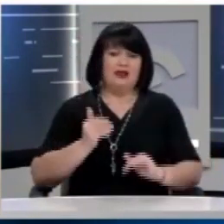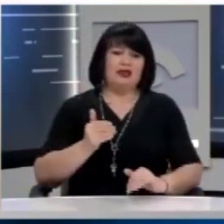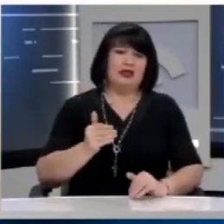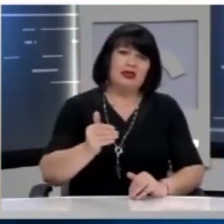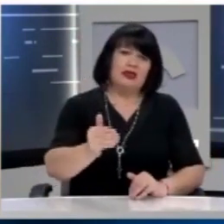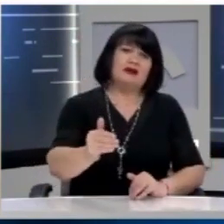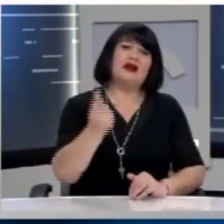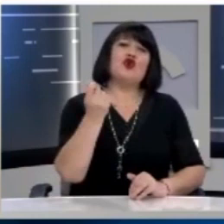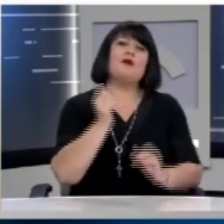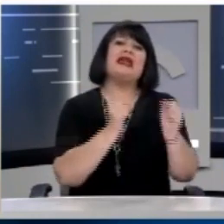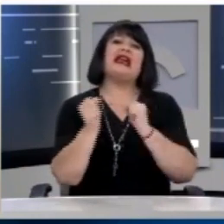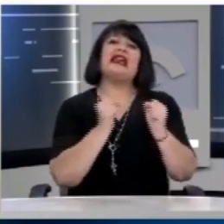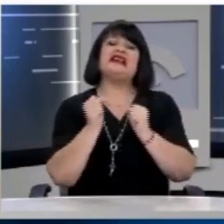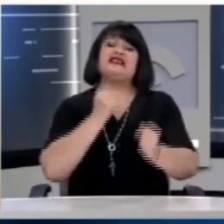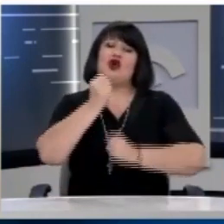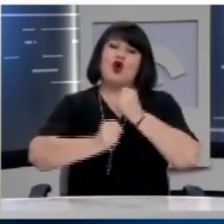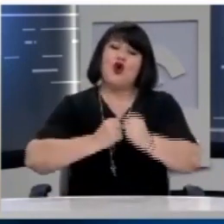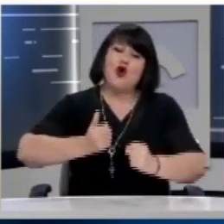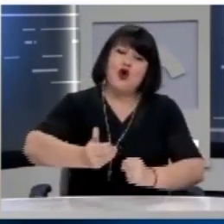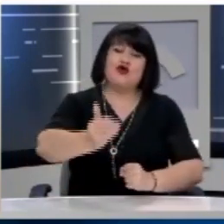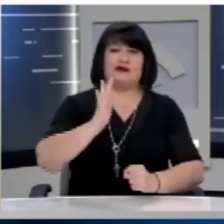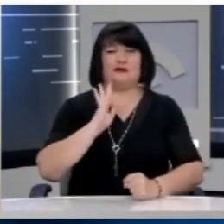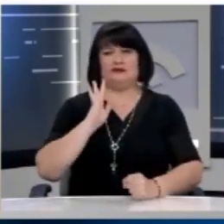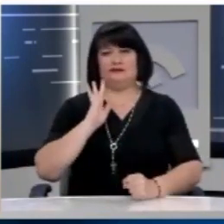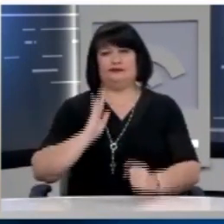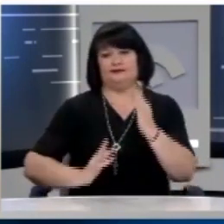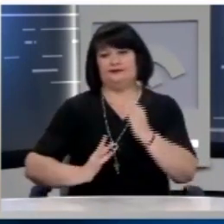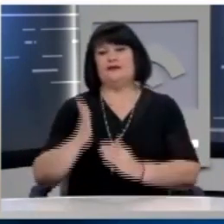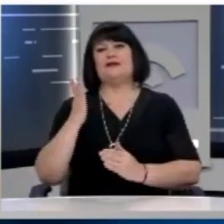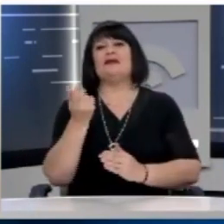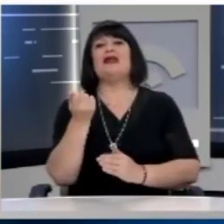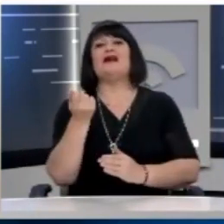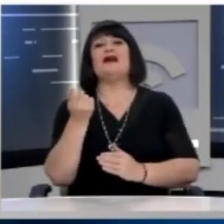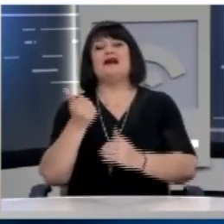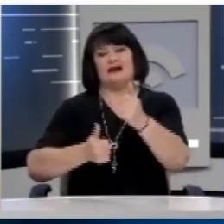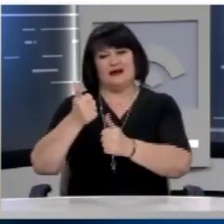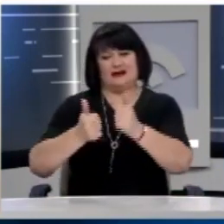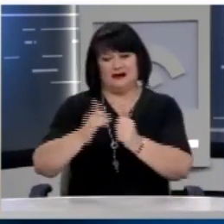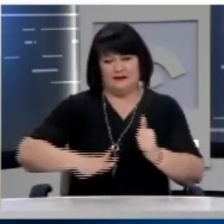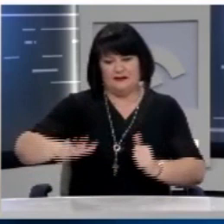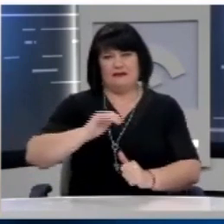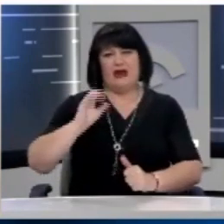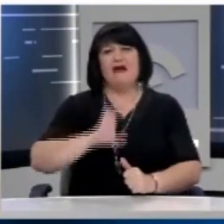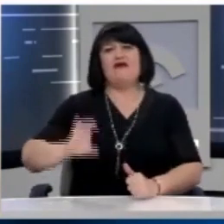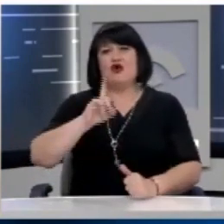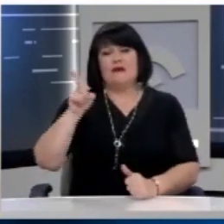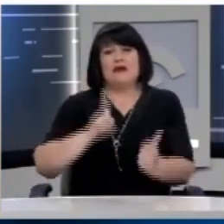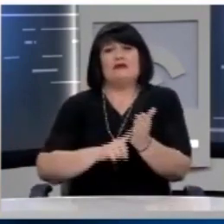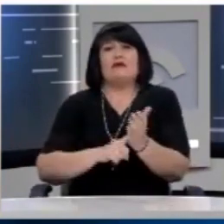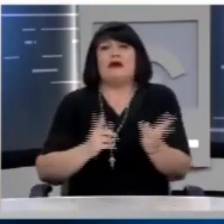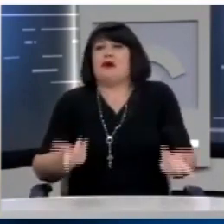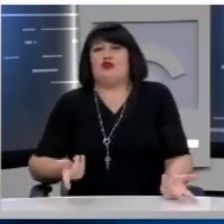παρατεταμένη οικονομική κρίση. Είναι η βελτίωση της ανταγωνιστικότητας της ελληνικής οικονομίας σε περιφερειακό και ευρωπαϊκό επίπεδο,